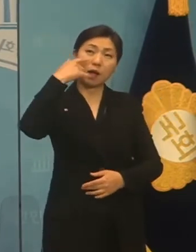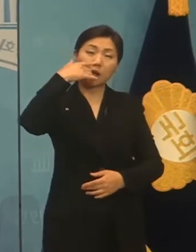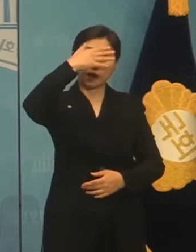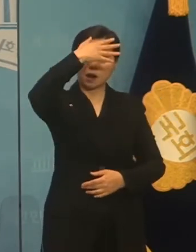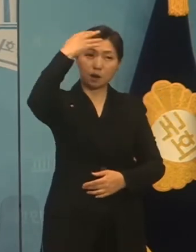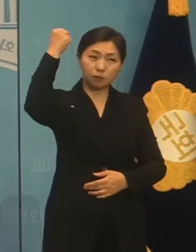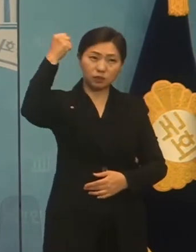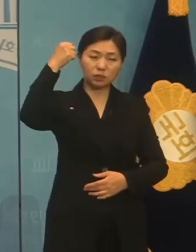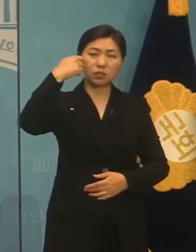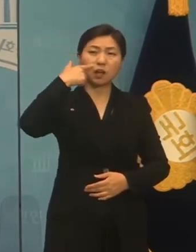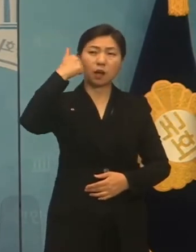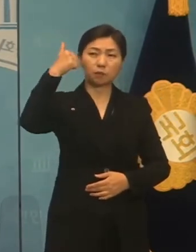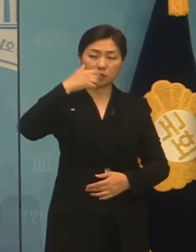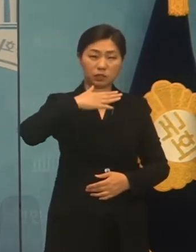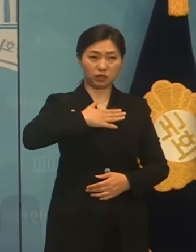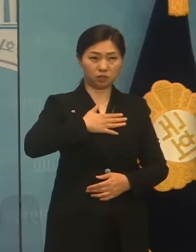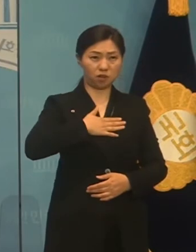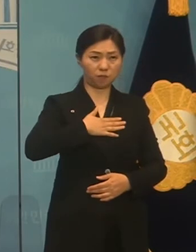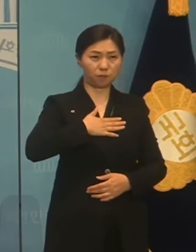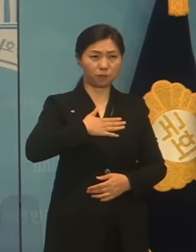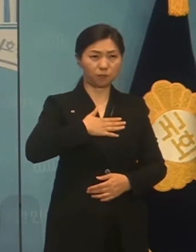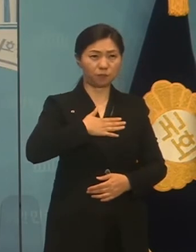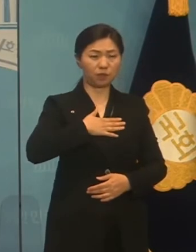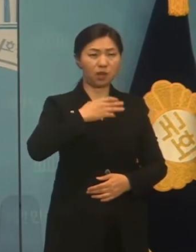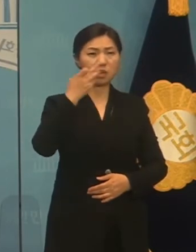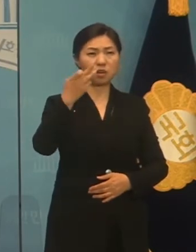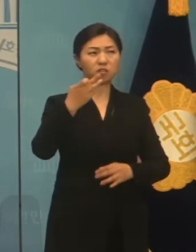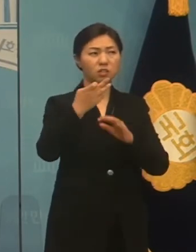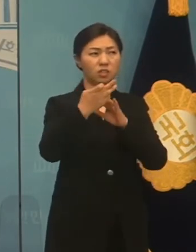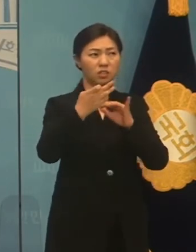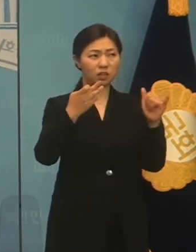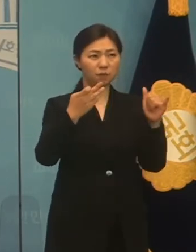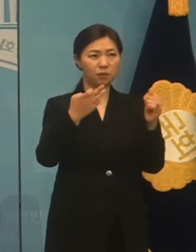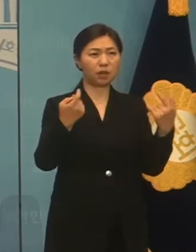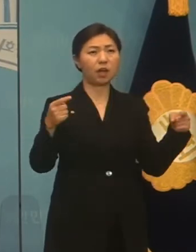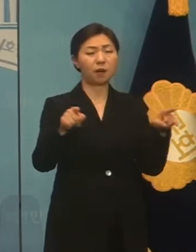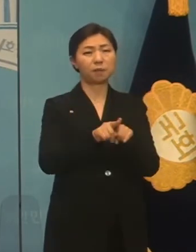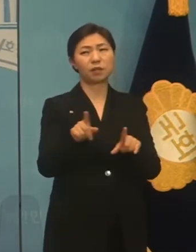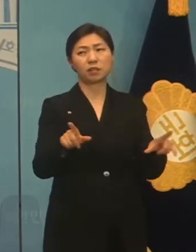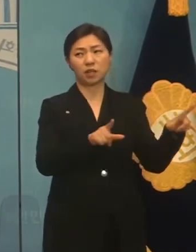13명의 대가족이 함께 사는 농촌에서 자랐습니다.